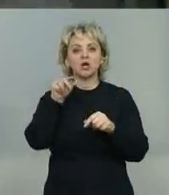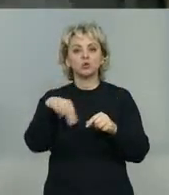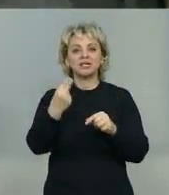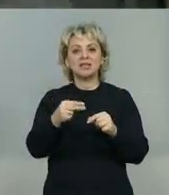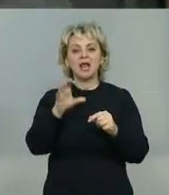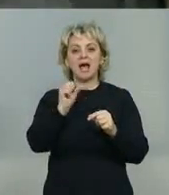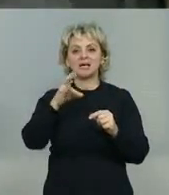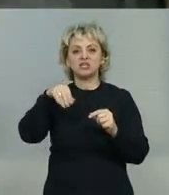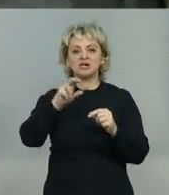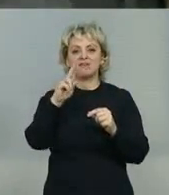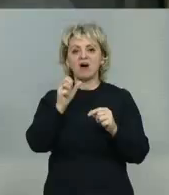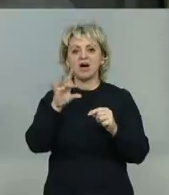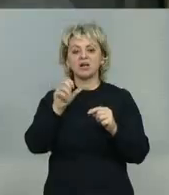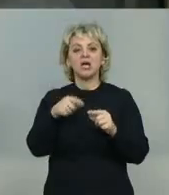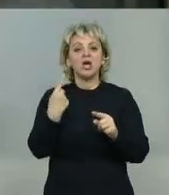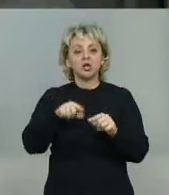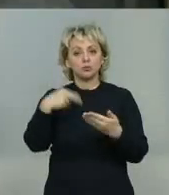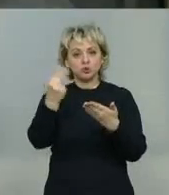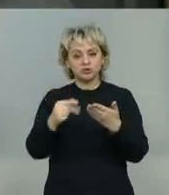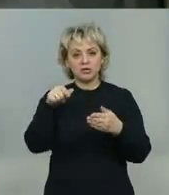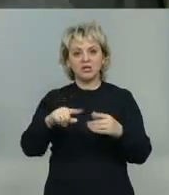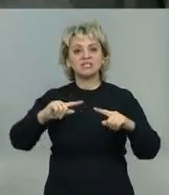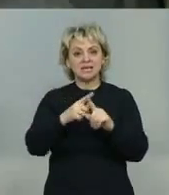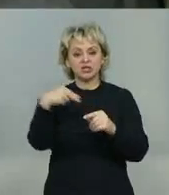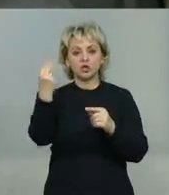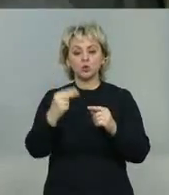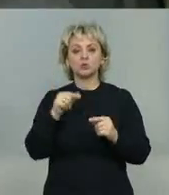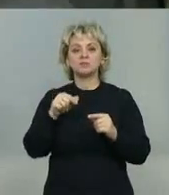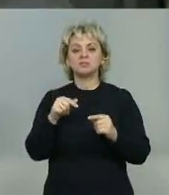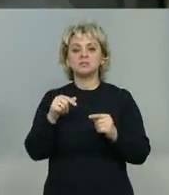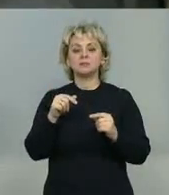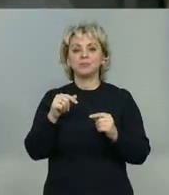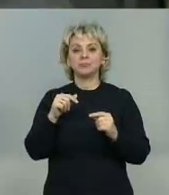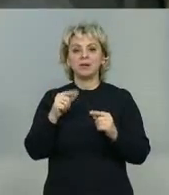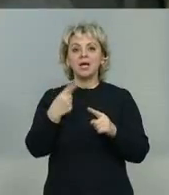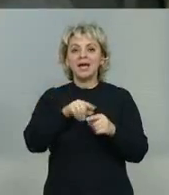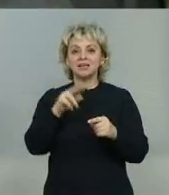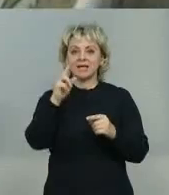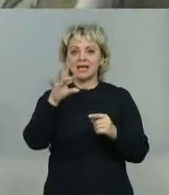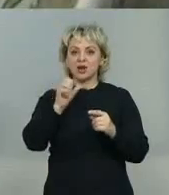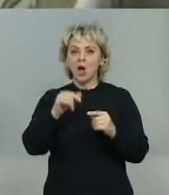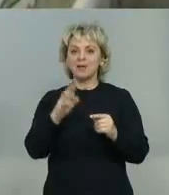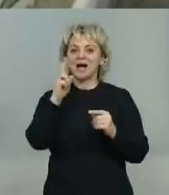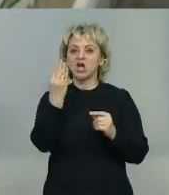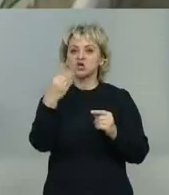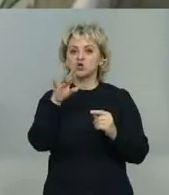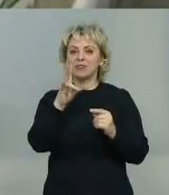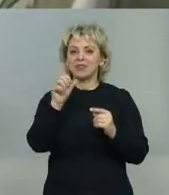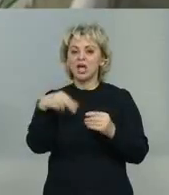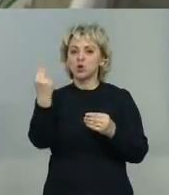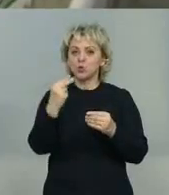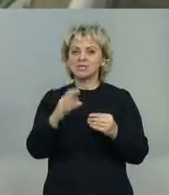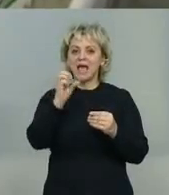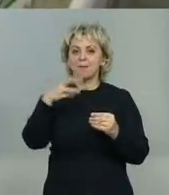дали антиквары определенному стилю росписи и технике росписи. Это керамика кашинная с